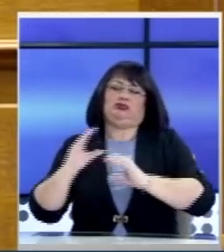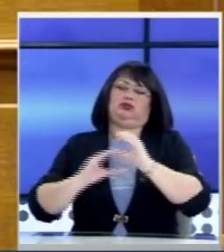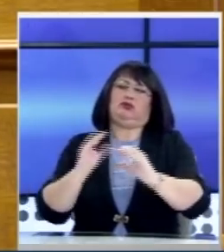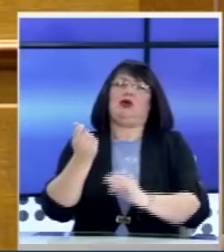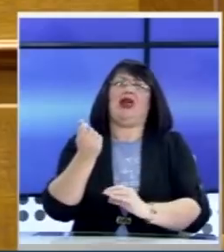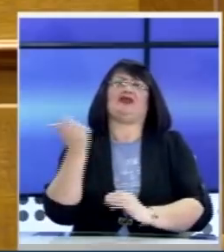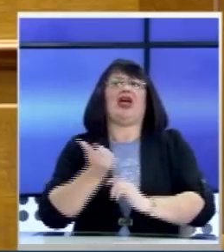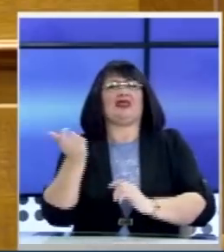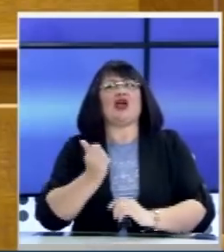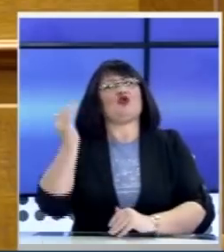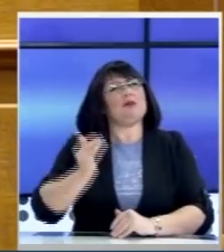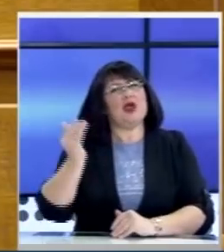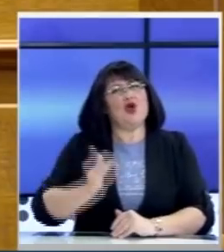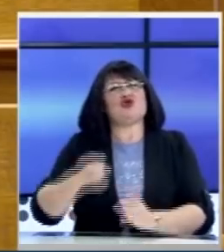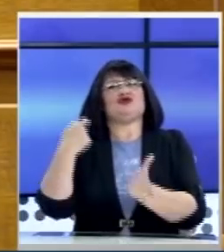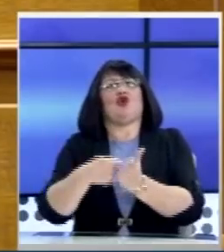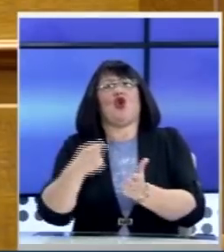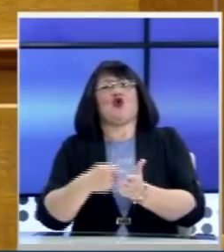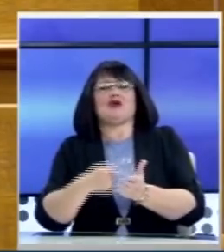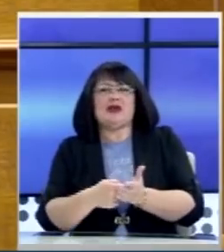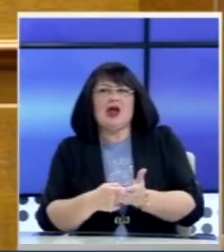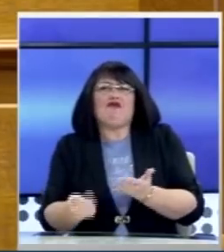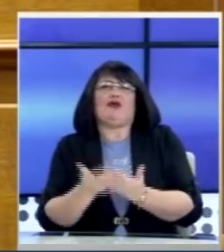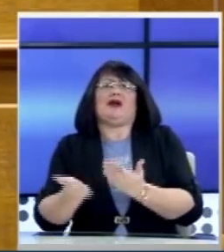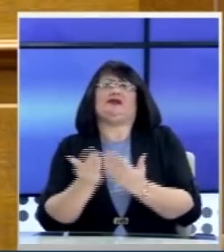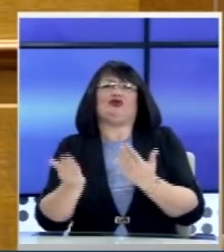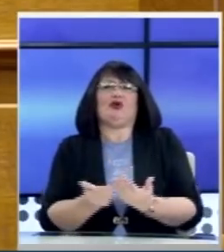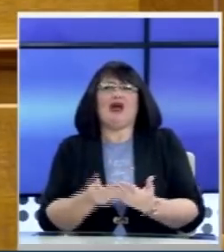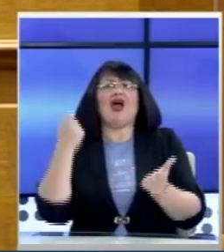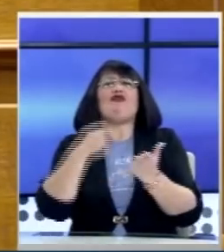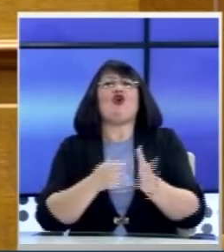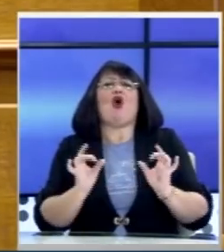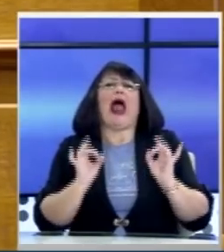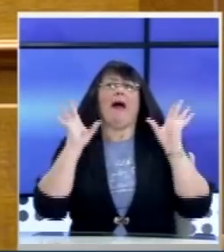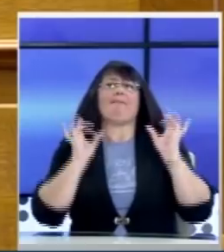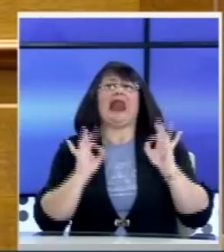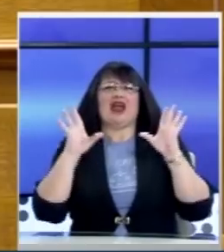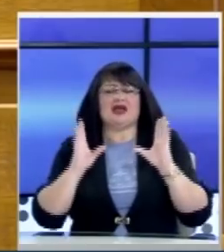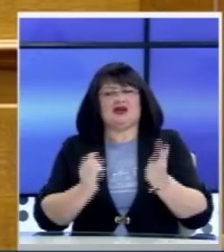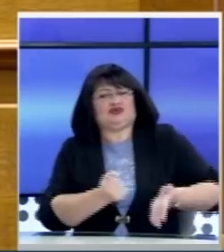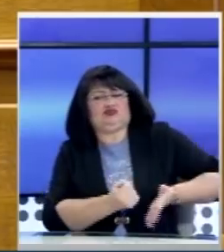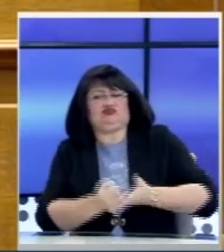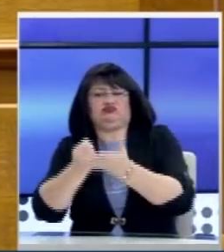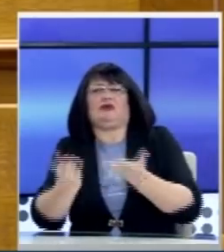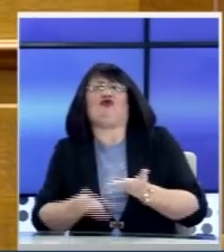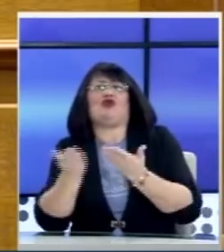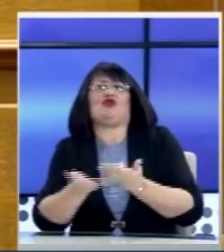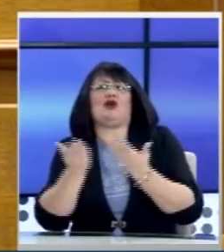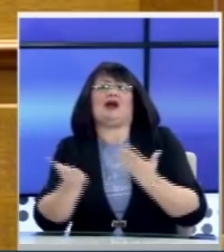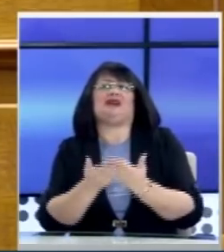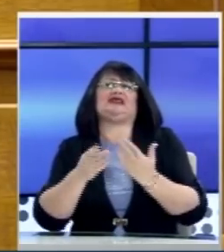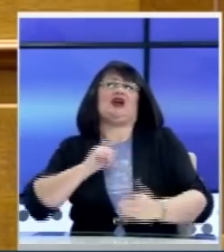ολοένα μειώνατε τη φορολογία, χώρια τις φοροαπαλλαγές, τις επιδοτήσεις, τα διάφορα